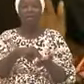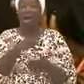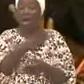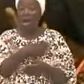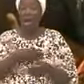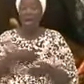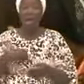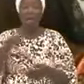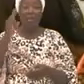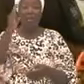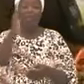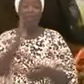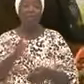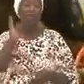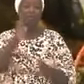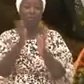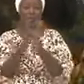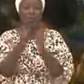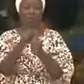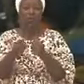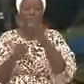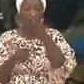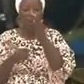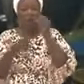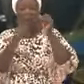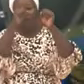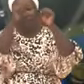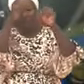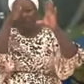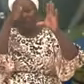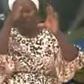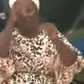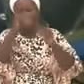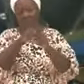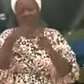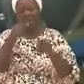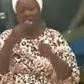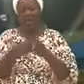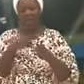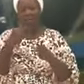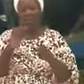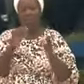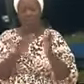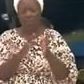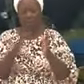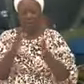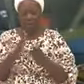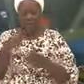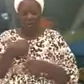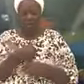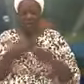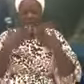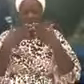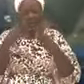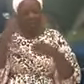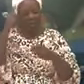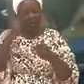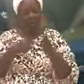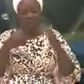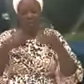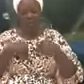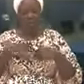pour toi père au nom de jésus autres remercions nous avons